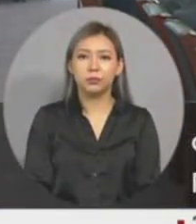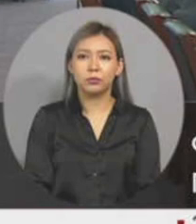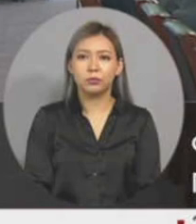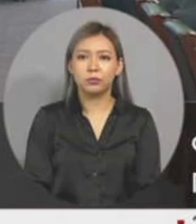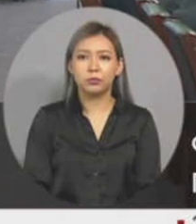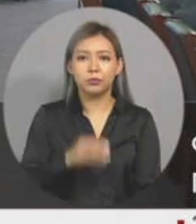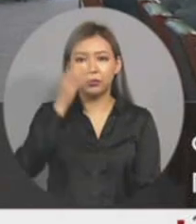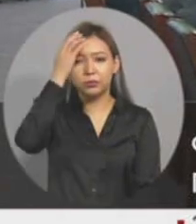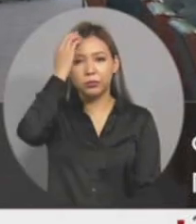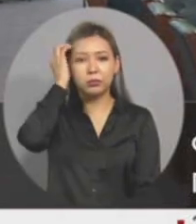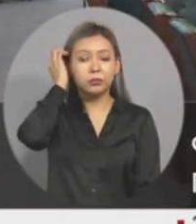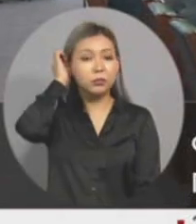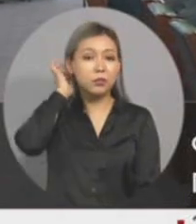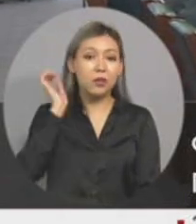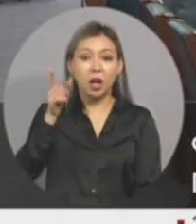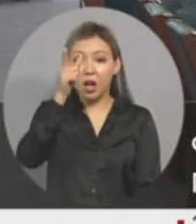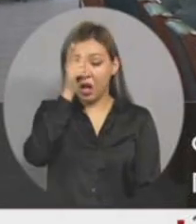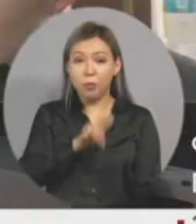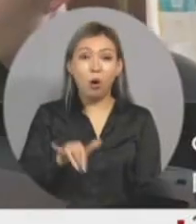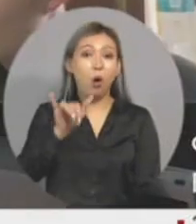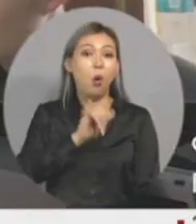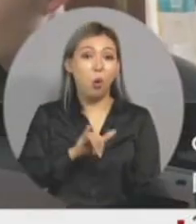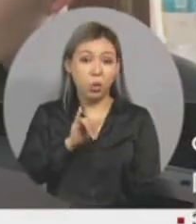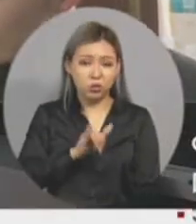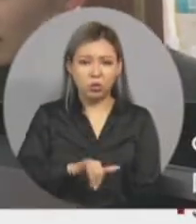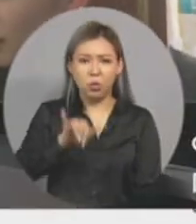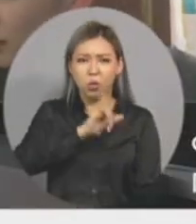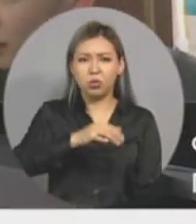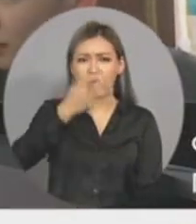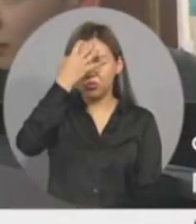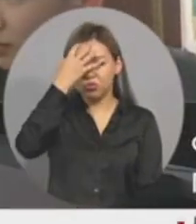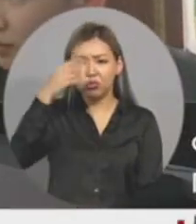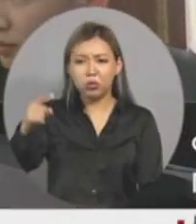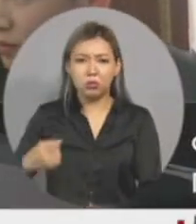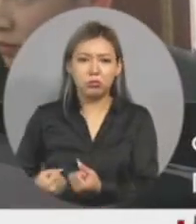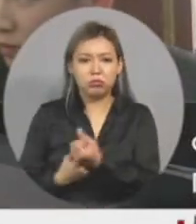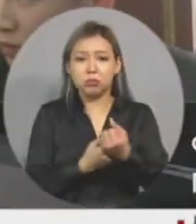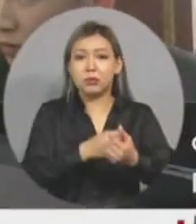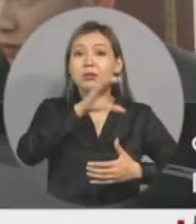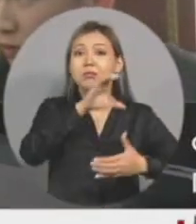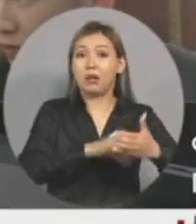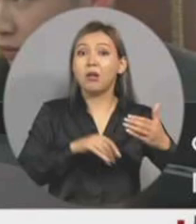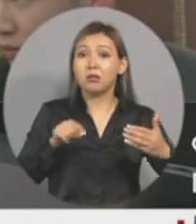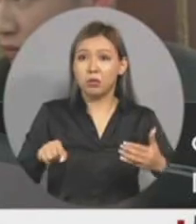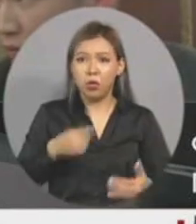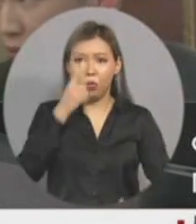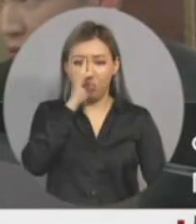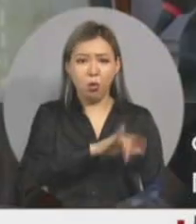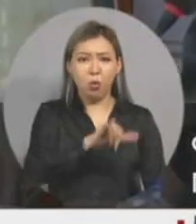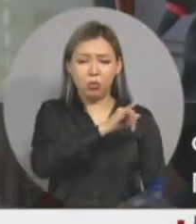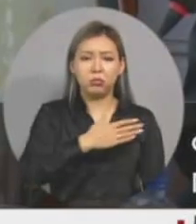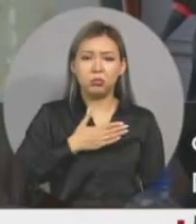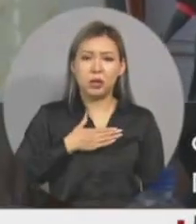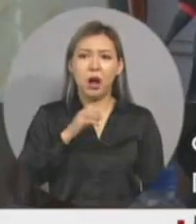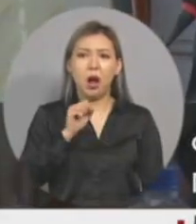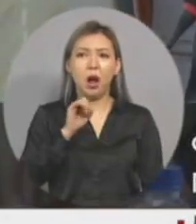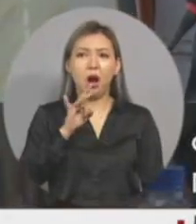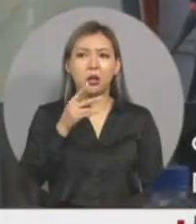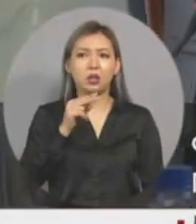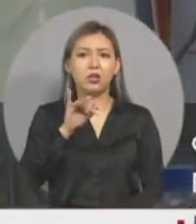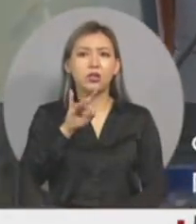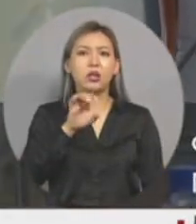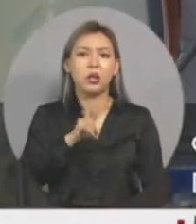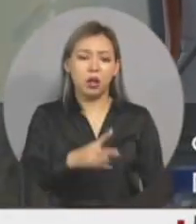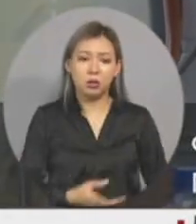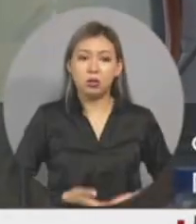Фридрих Эбертийн сан нь холбооны бүгд найрамд Герман улсын улс төрийн сан бөгөөд Монгол улсад ардчлалыг дэмжих бэхжүүлэх чиглэлээр үйл ажиллагаа явуулсан.